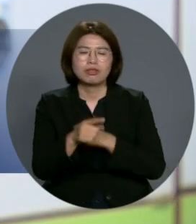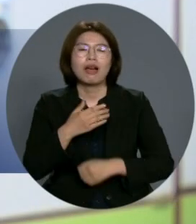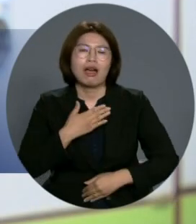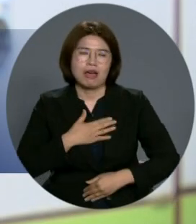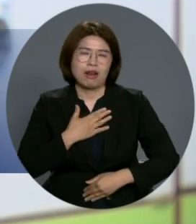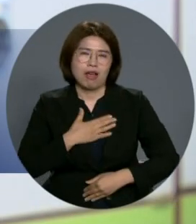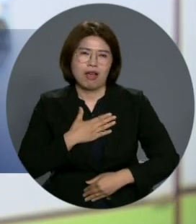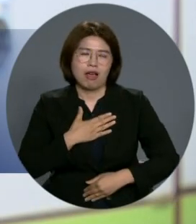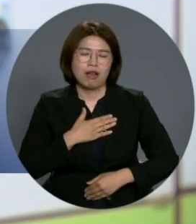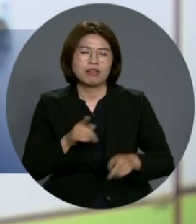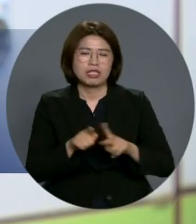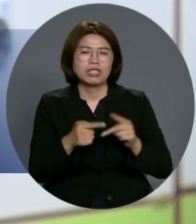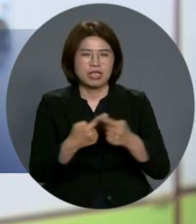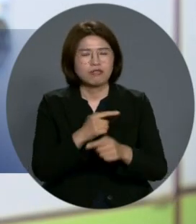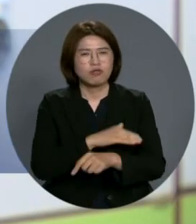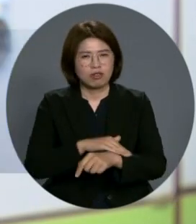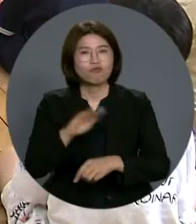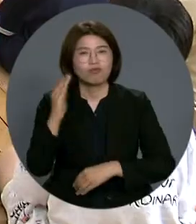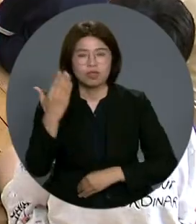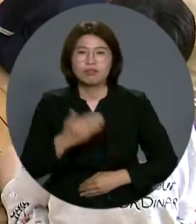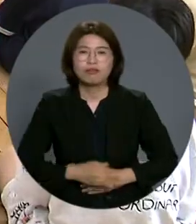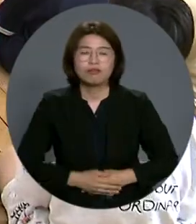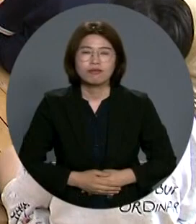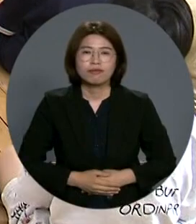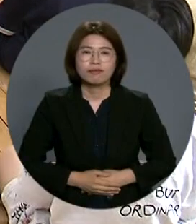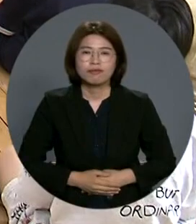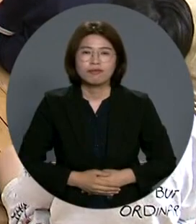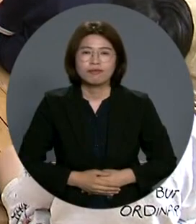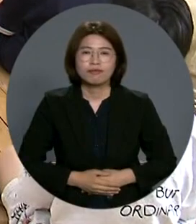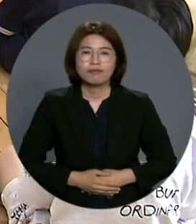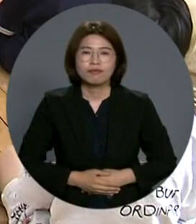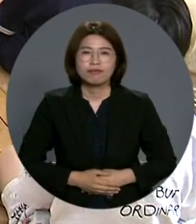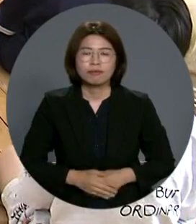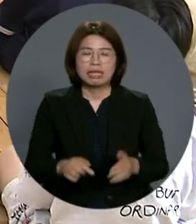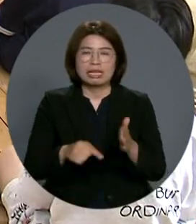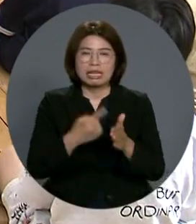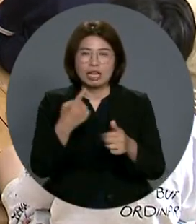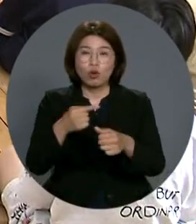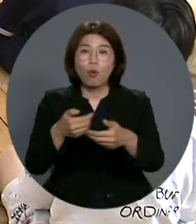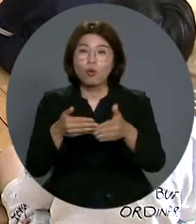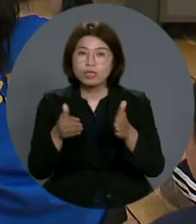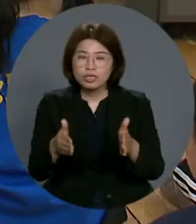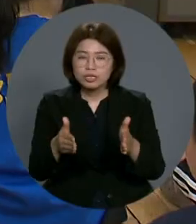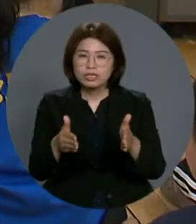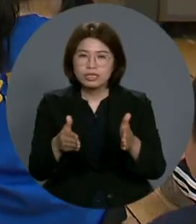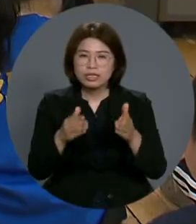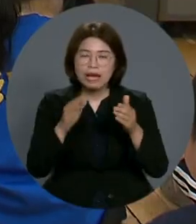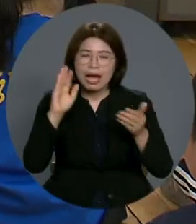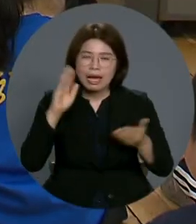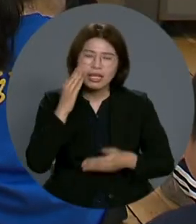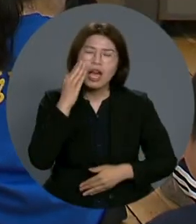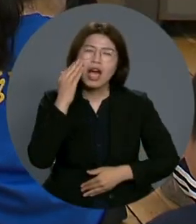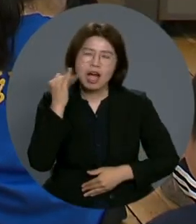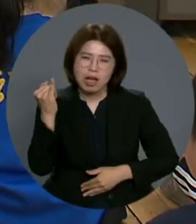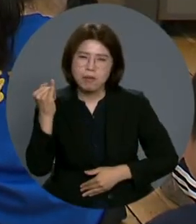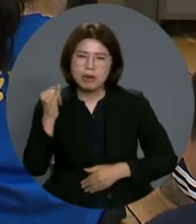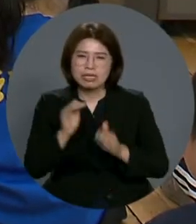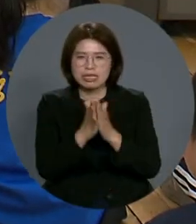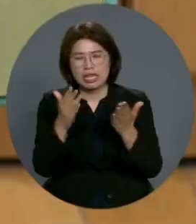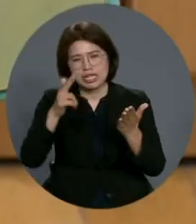아니까 이해도 잘 되는 것 같아요. 초등학교 1학년 교실에서는 아이 어머니가 책을 읽어주고